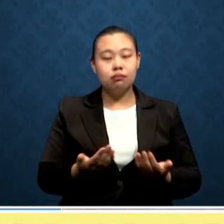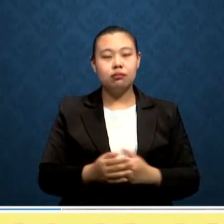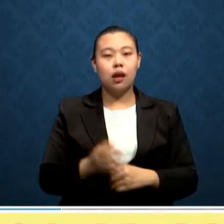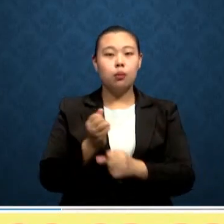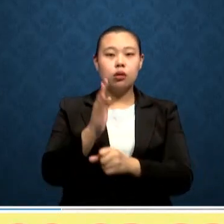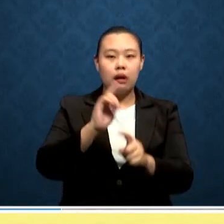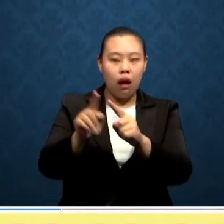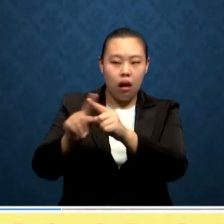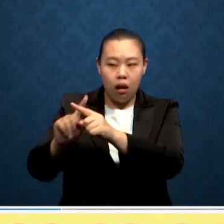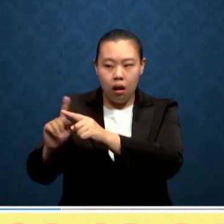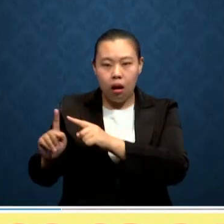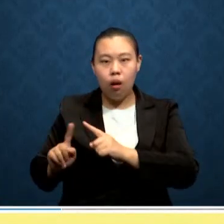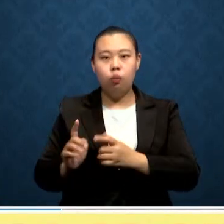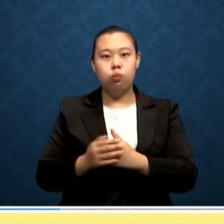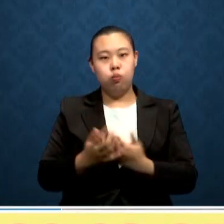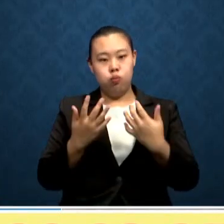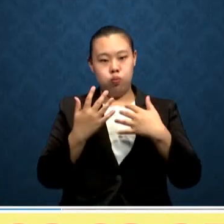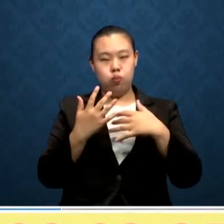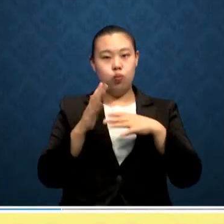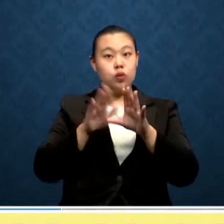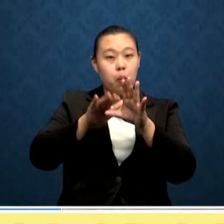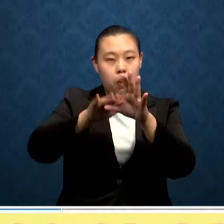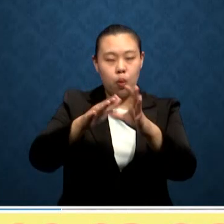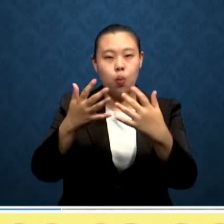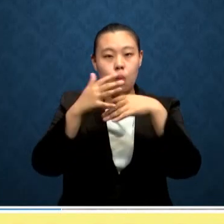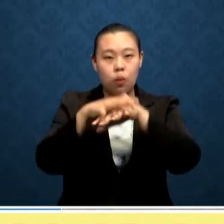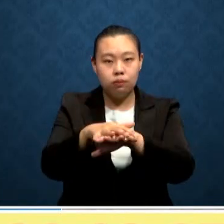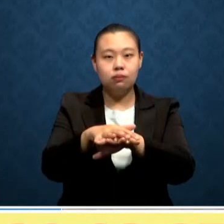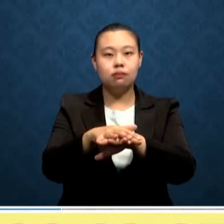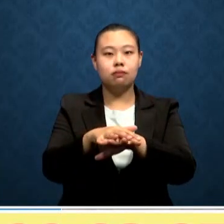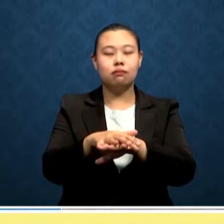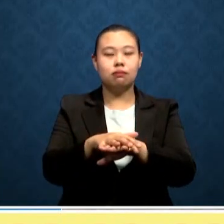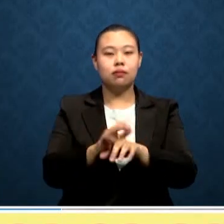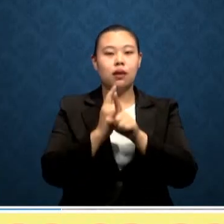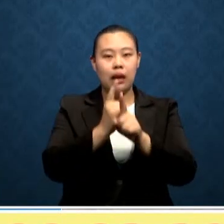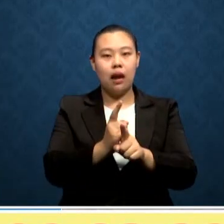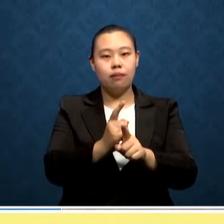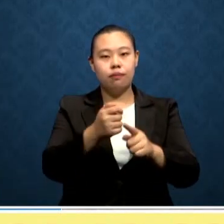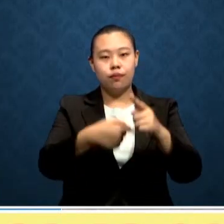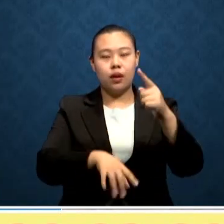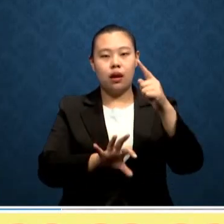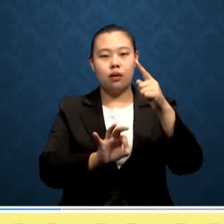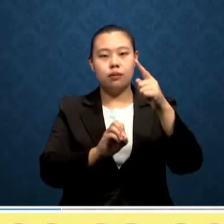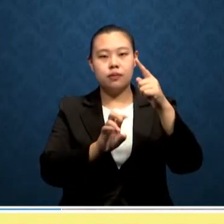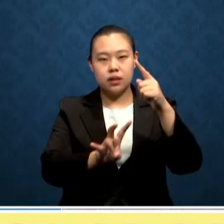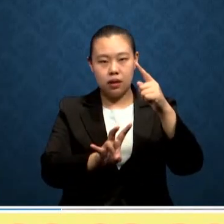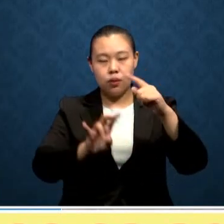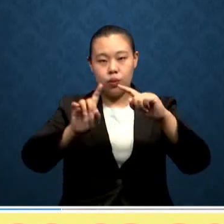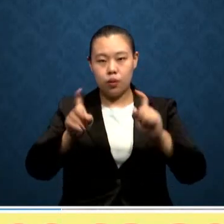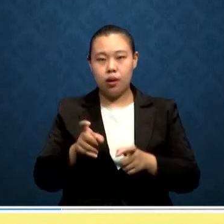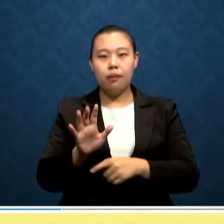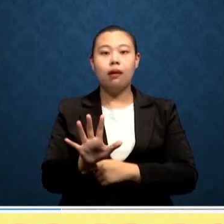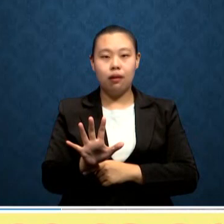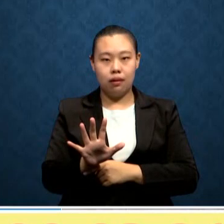ต่างๆเสนอตัวเข้าร่วมโครงการตามข้อ97วงเล็บ5บริษัทเหล่